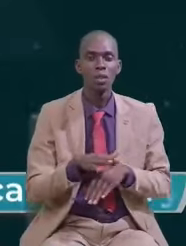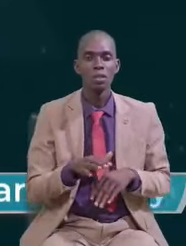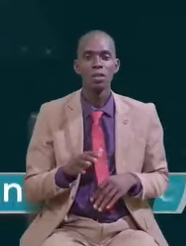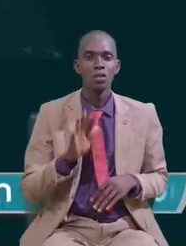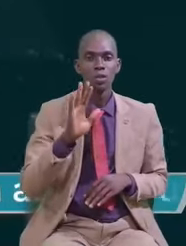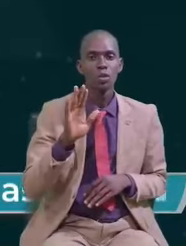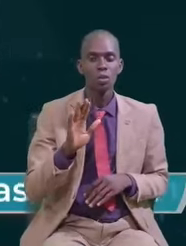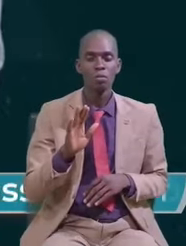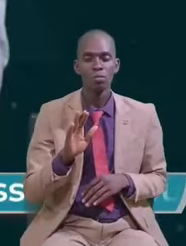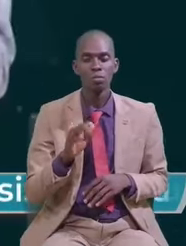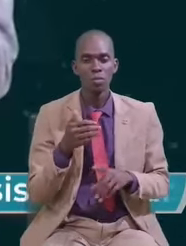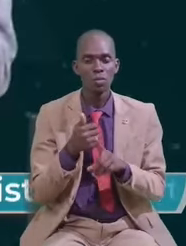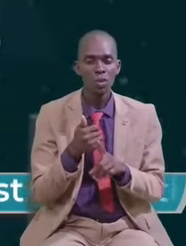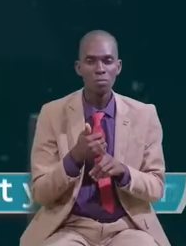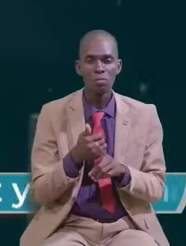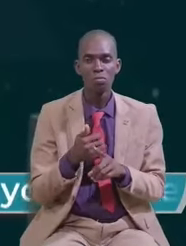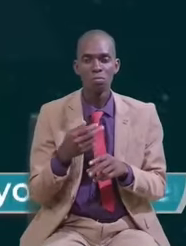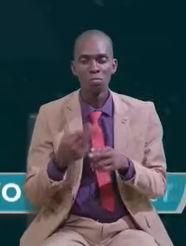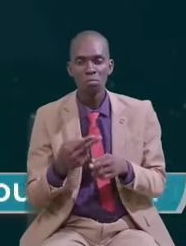Envoyez-nous un SMS